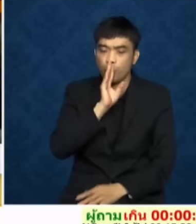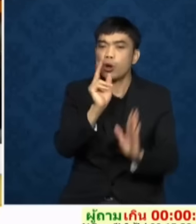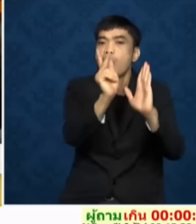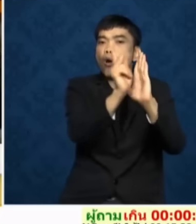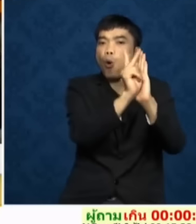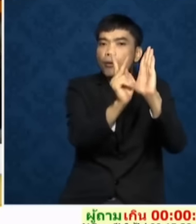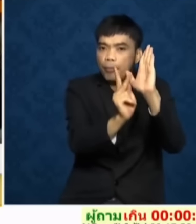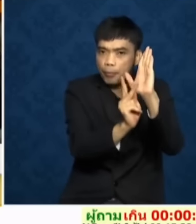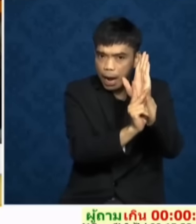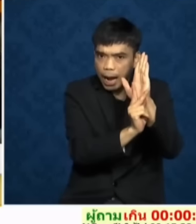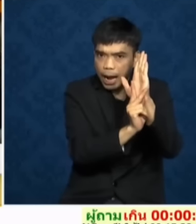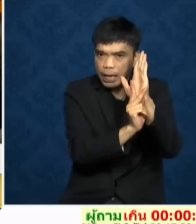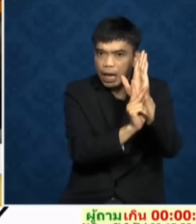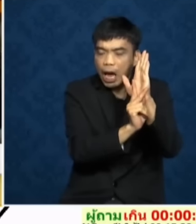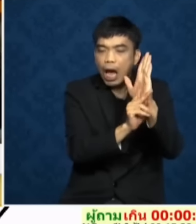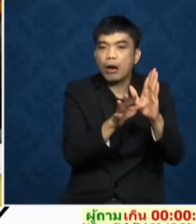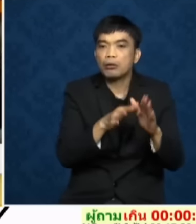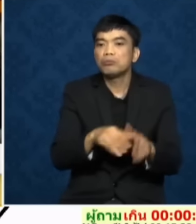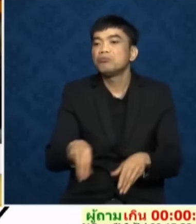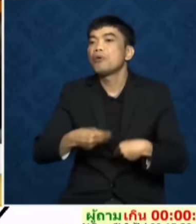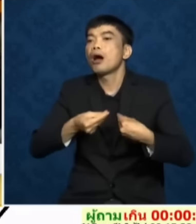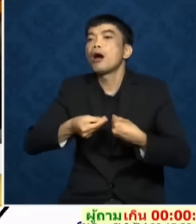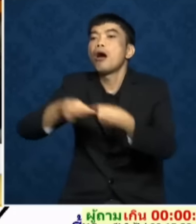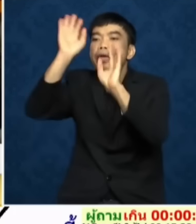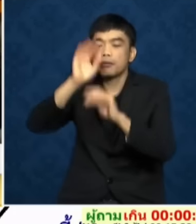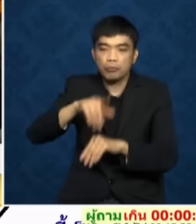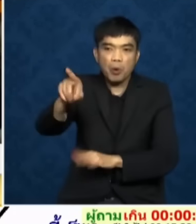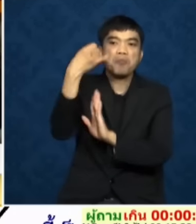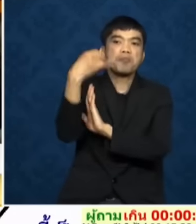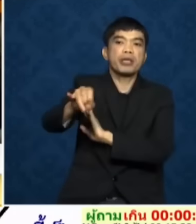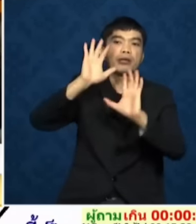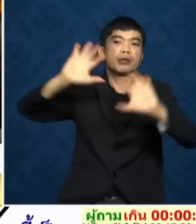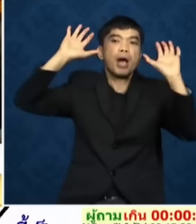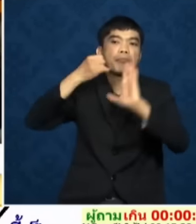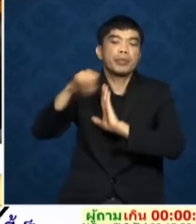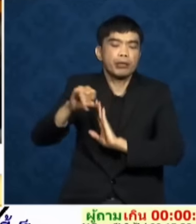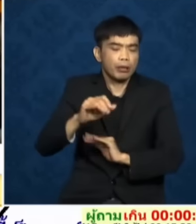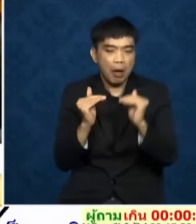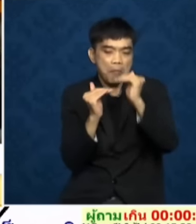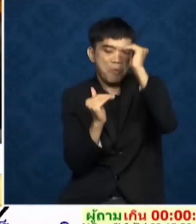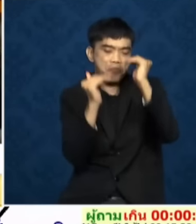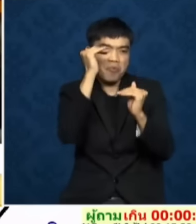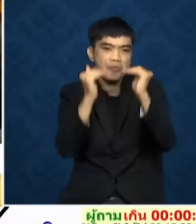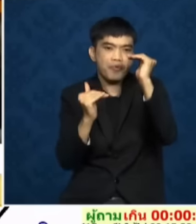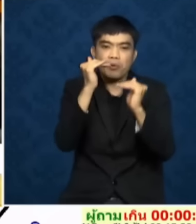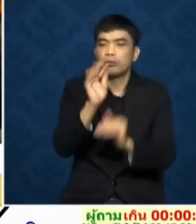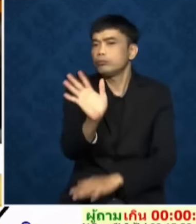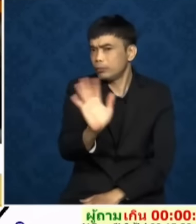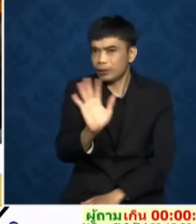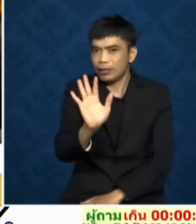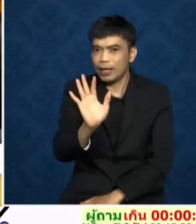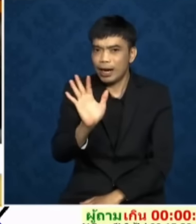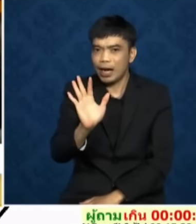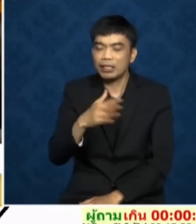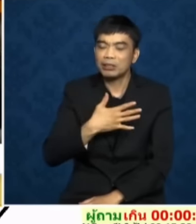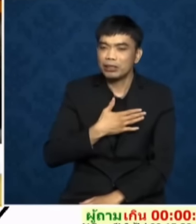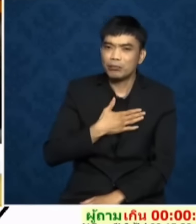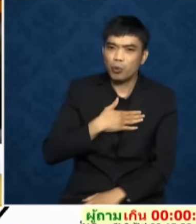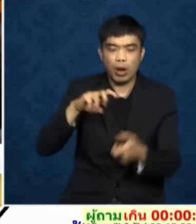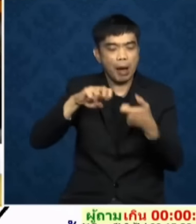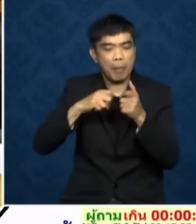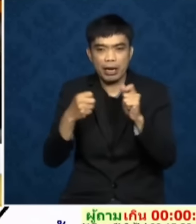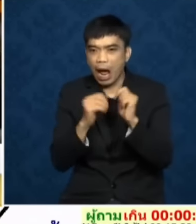ติมาโยนใส่รัฐบาลแล้วก็ทำให้มันกลายเป็นเรื่องของความเหลื่อมล้ำเรื่องของความปรารถนาที่จะสร้างความ